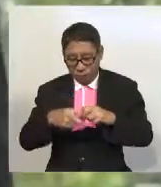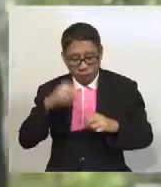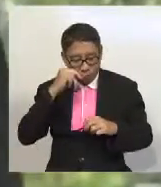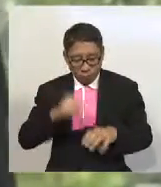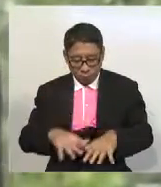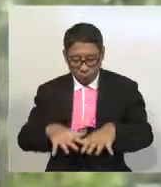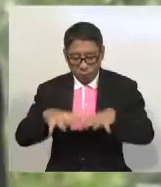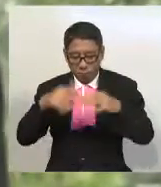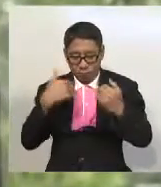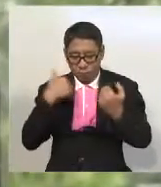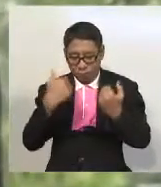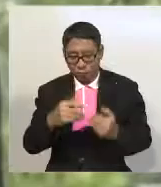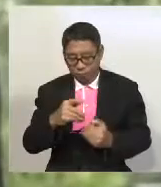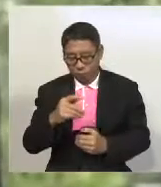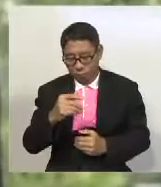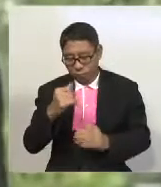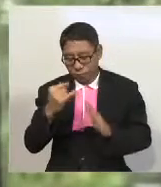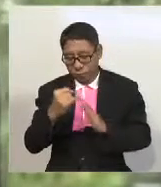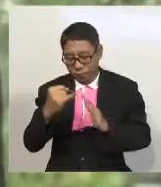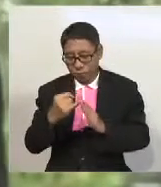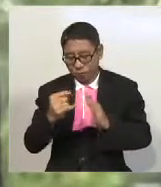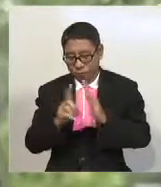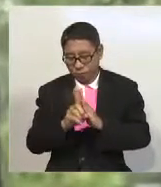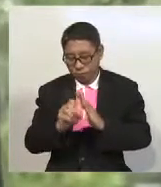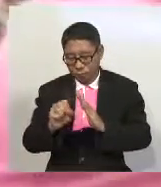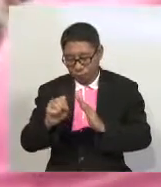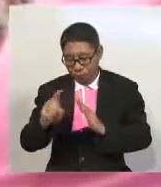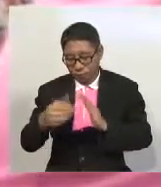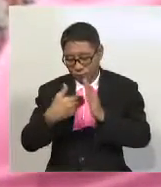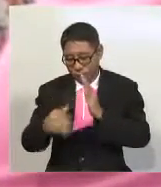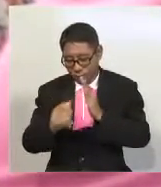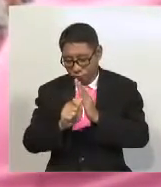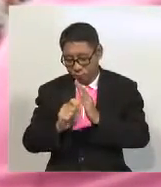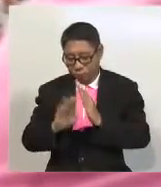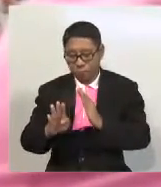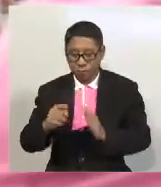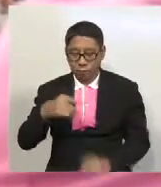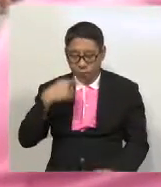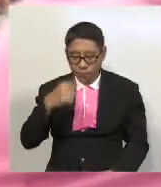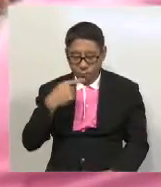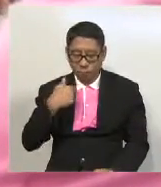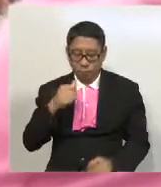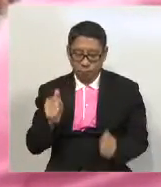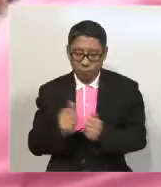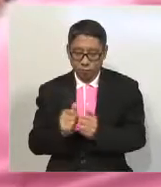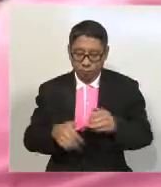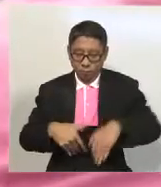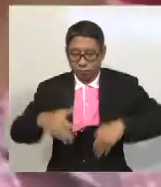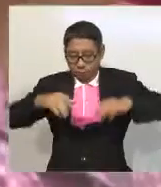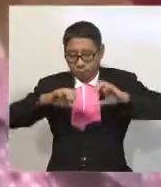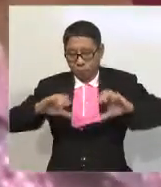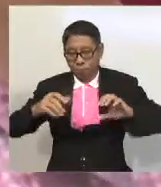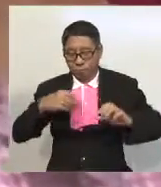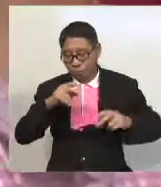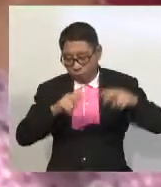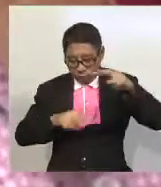ทกภัยของทางเทศบาลตำบลบ้านกอกอำเภอเขื่องในพร้อมกับกล่าวกับประชาชนว่ารัฐบาลนั้น